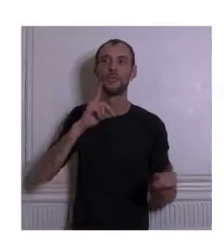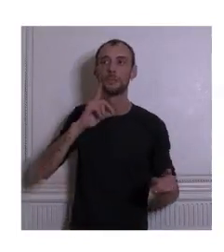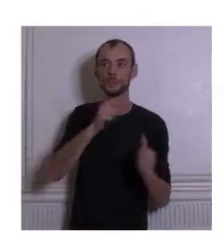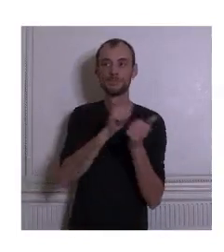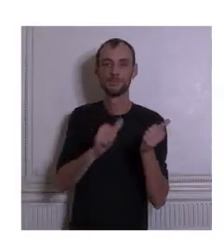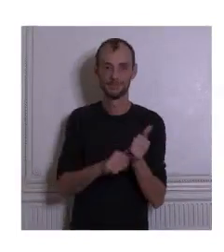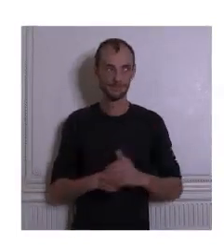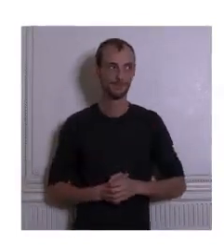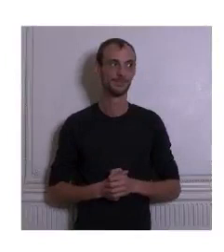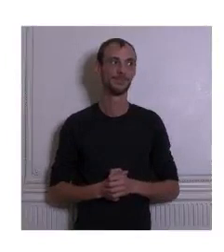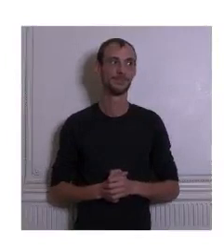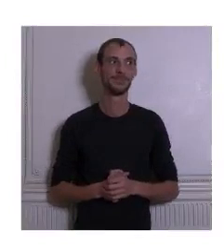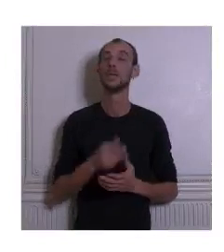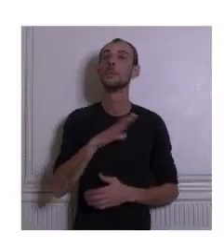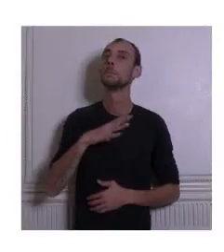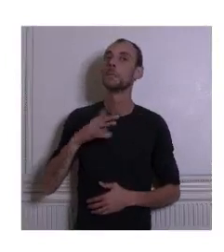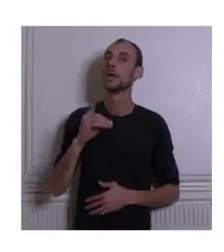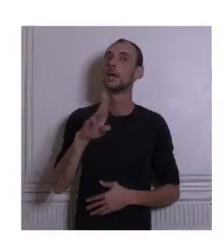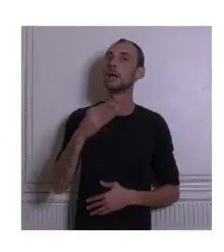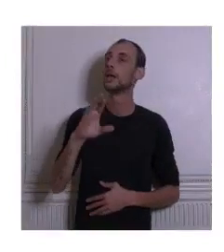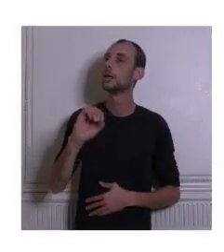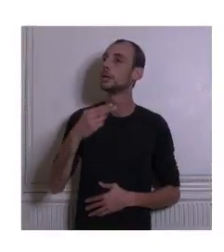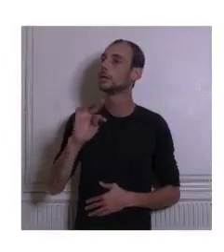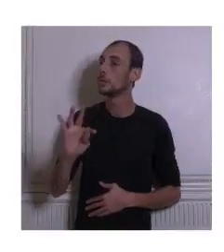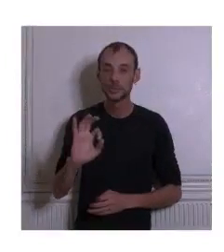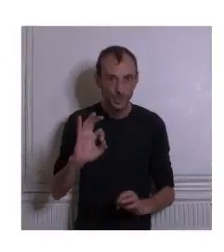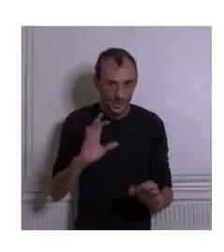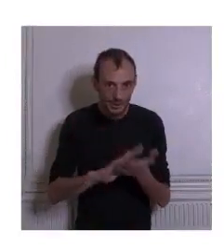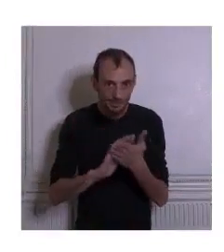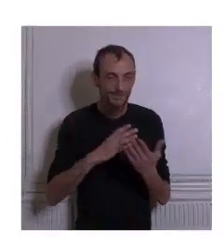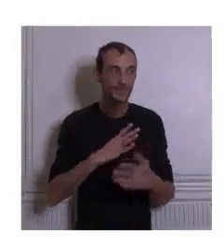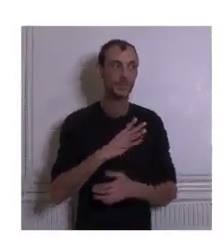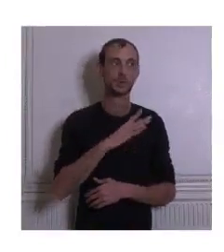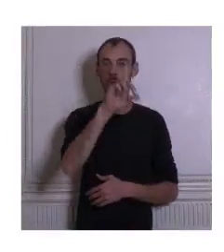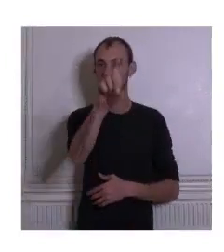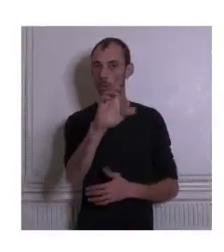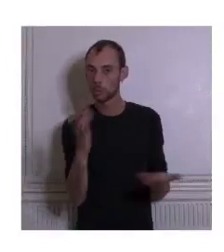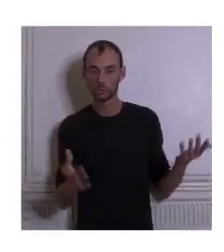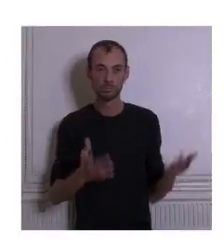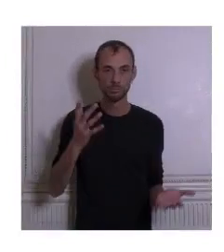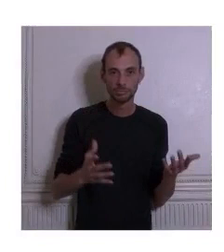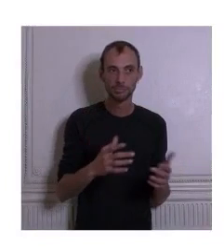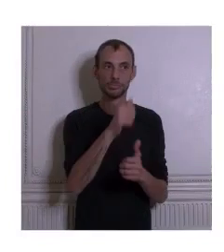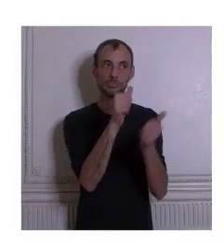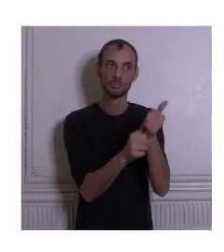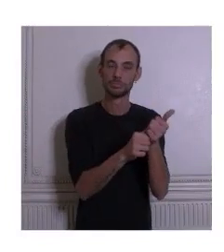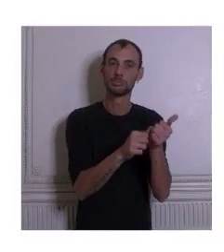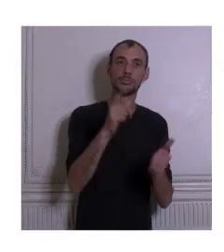assurant les missions de secrétariat et administratif du forum, recruté un poste d'assistante administrative. Il